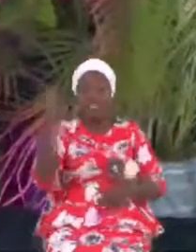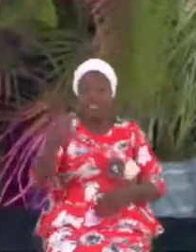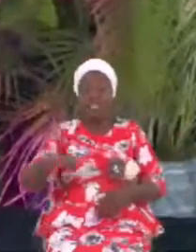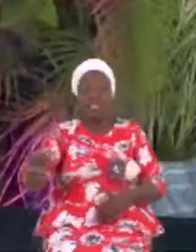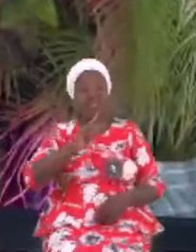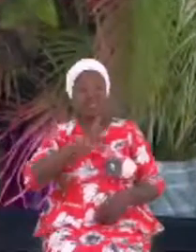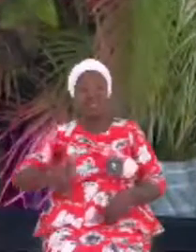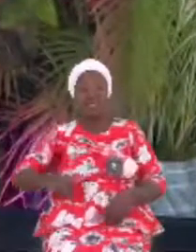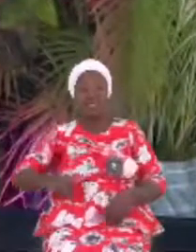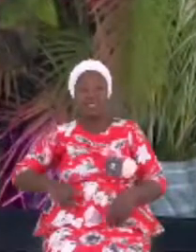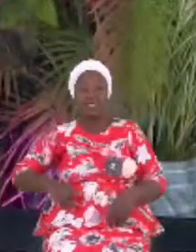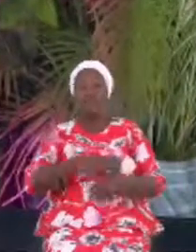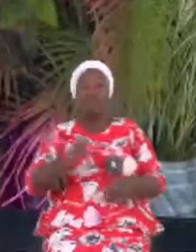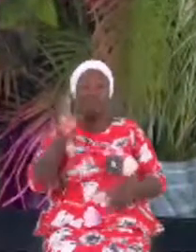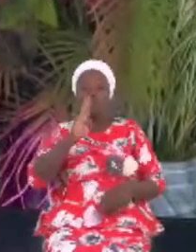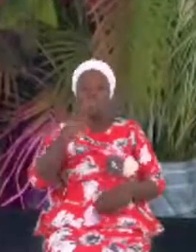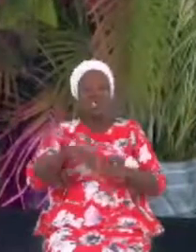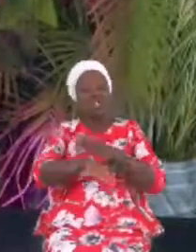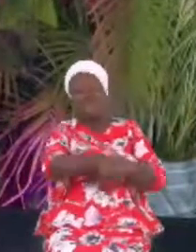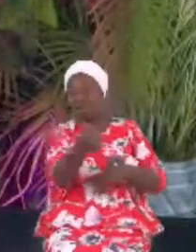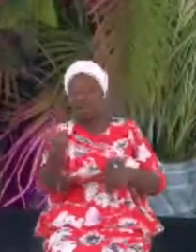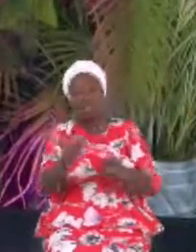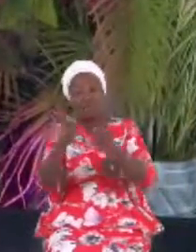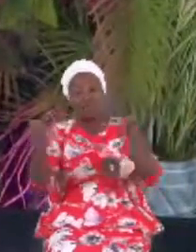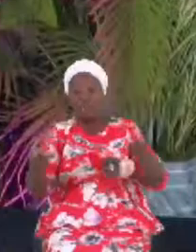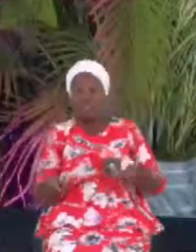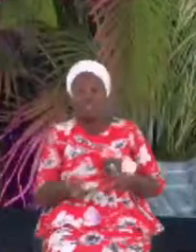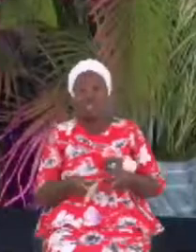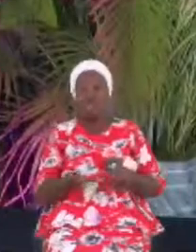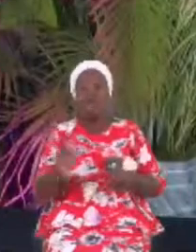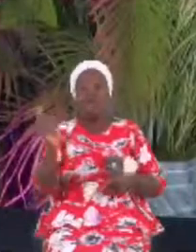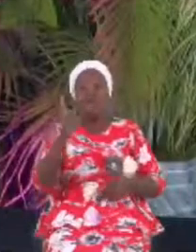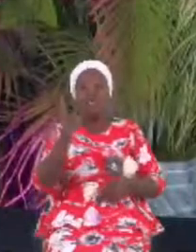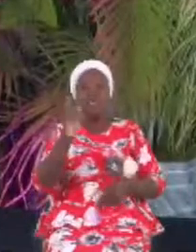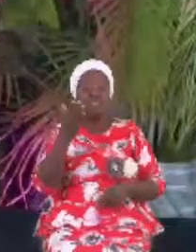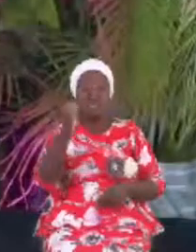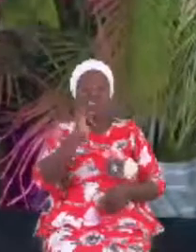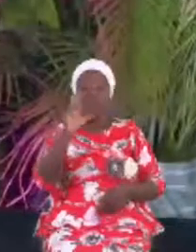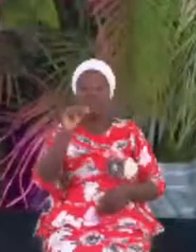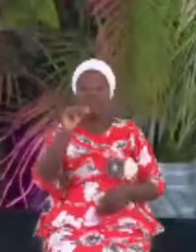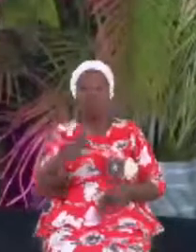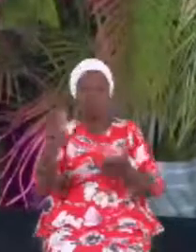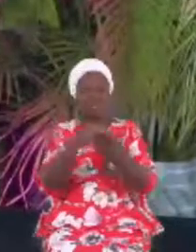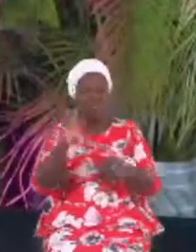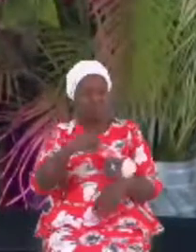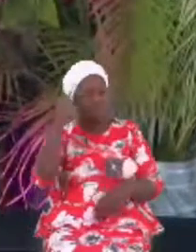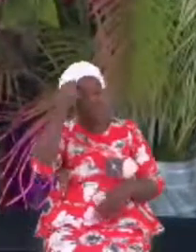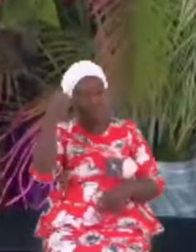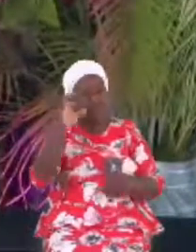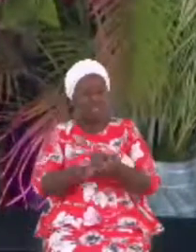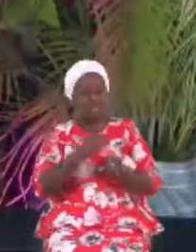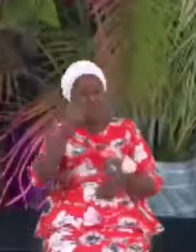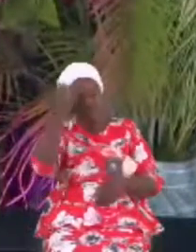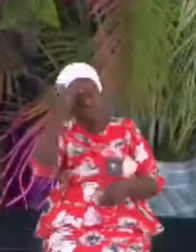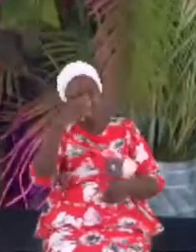du royaume éternel et merveilleux de Dieu, ils seront ailleurs, où il n'y a pas de chant. Est-ce que vous pouvez imaginer